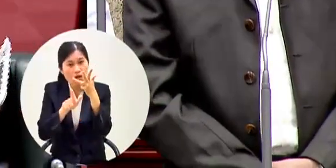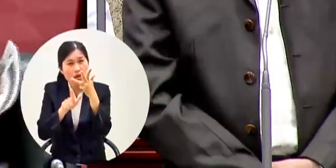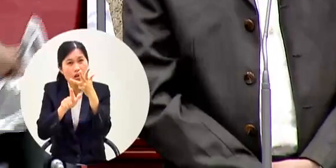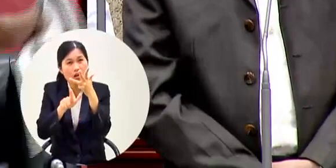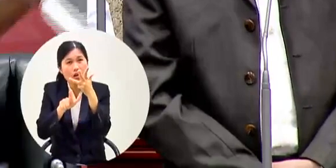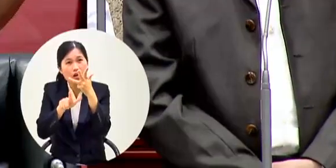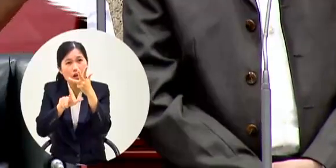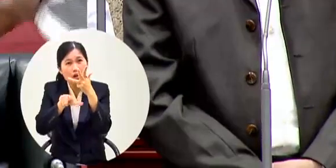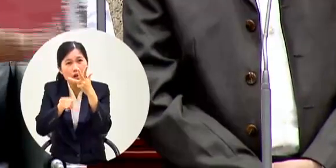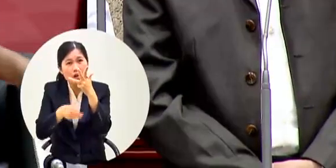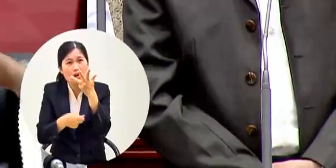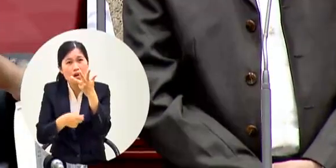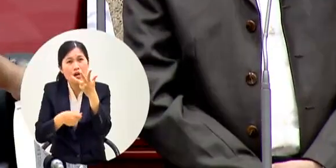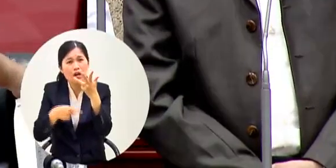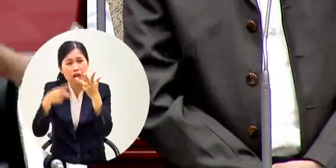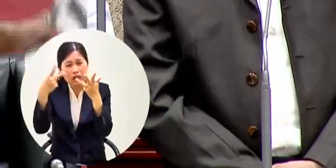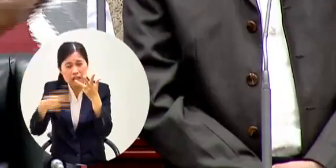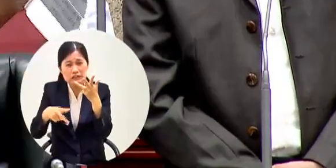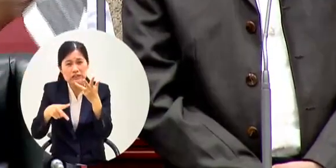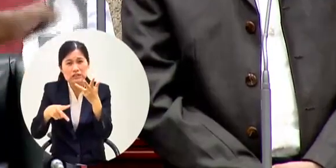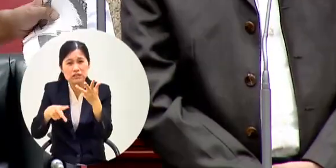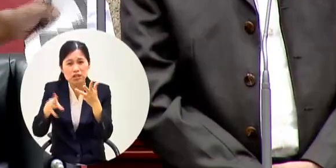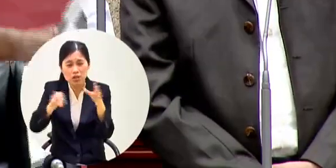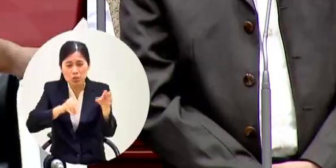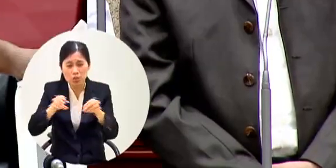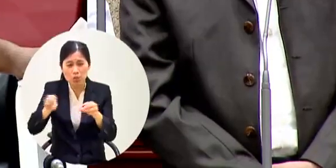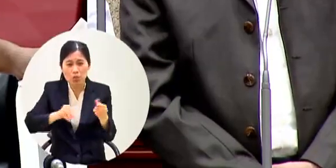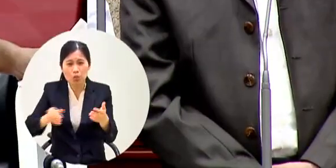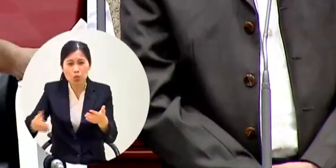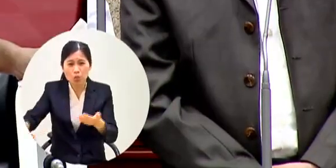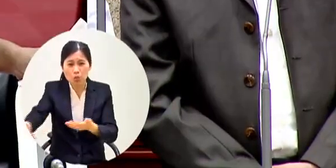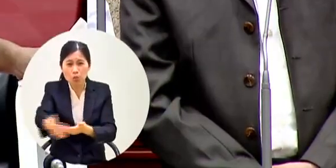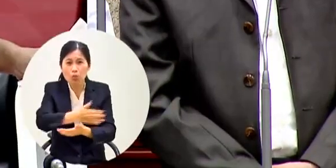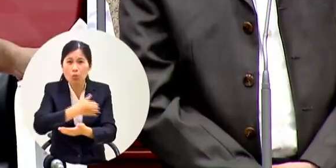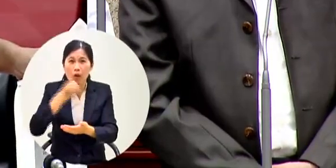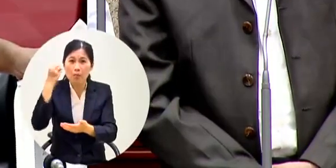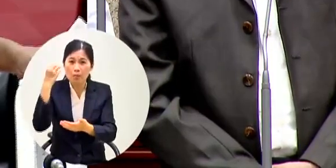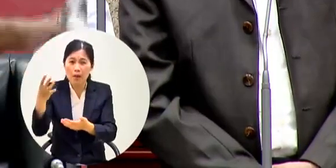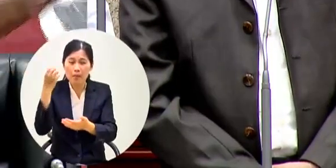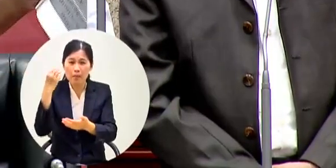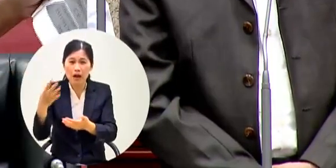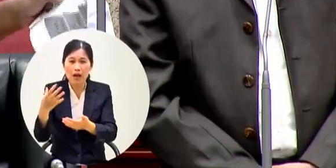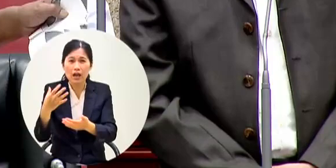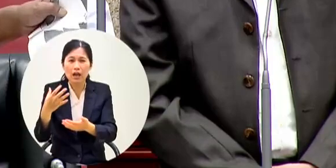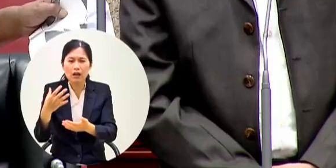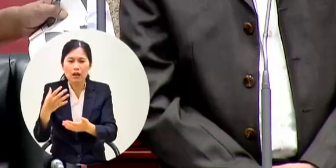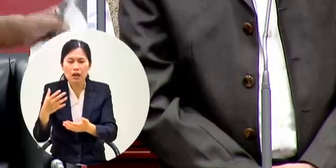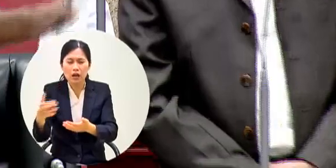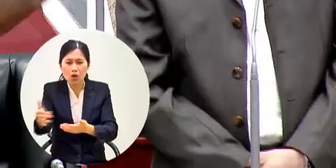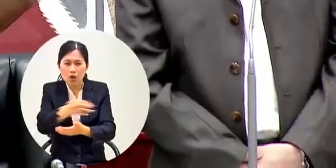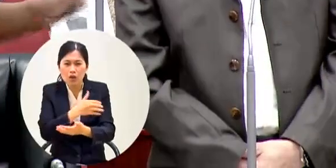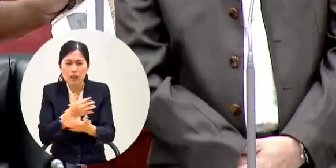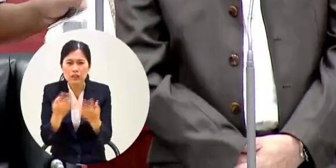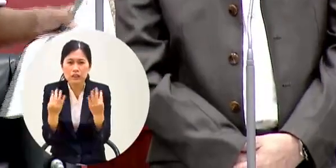通路，到现在也没有书面，即将在8月份